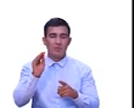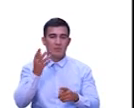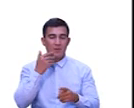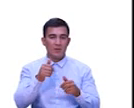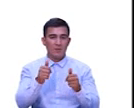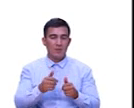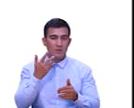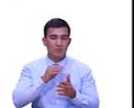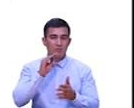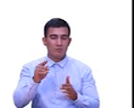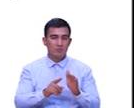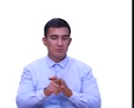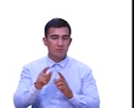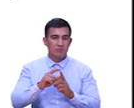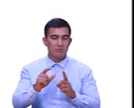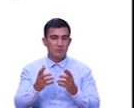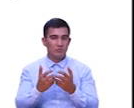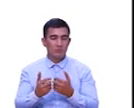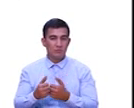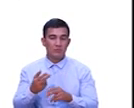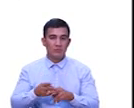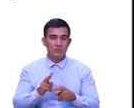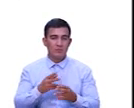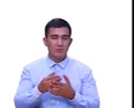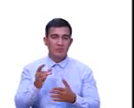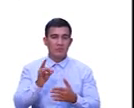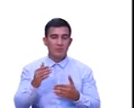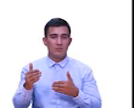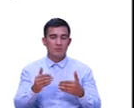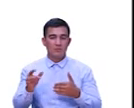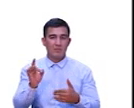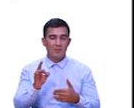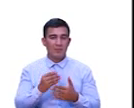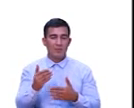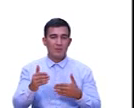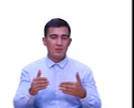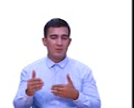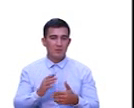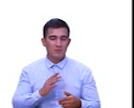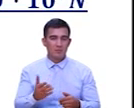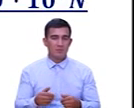qo'yganda va R esa zaryadlar orasidagi masofa ekan.